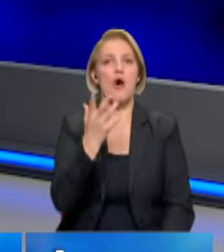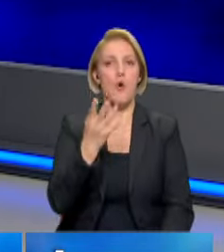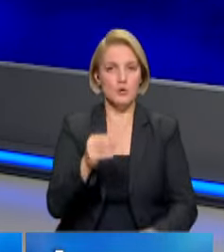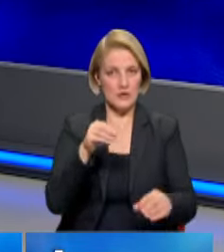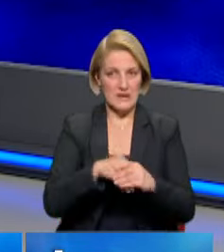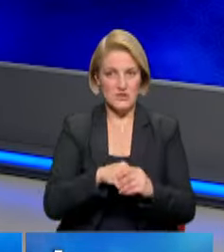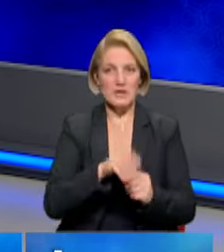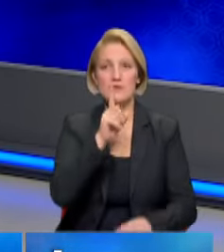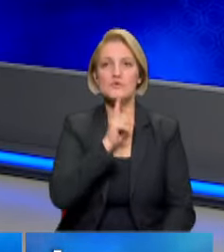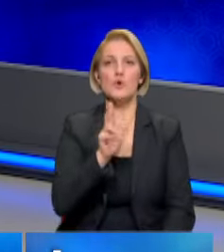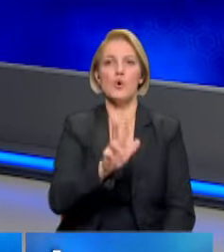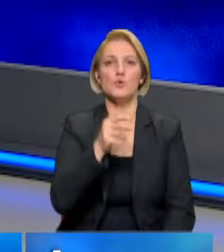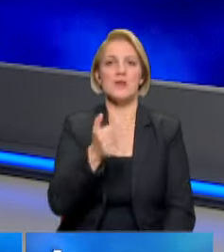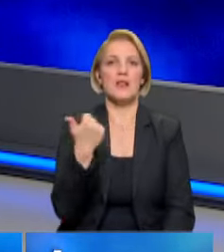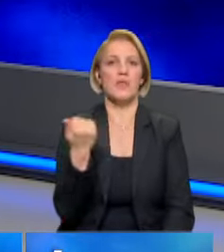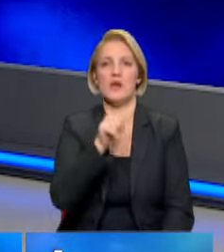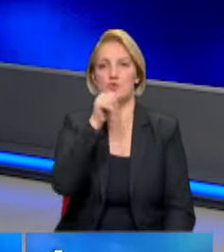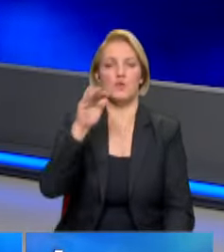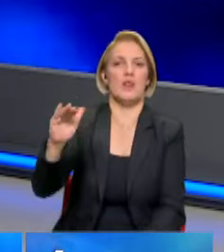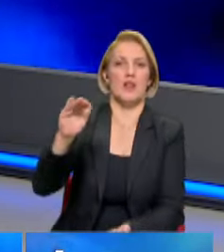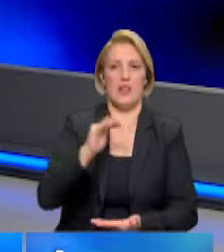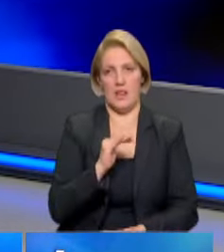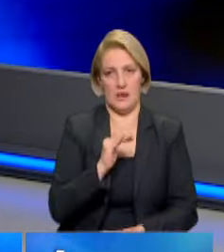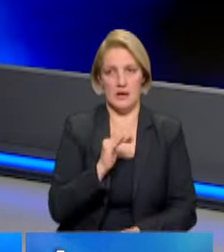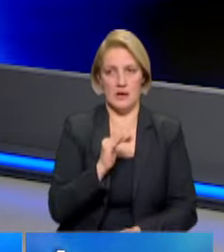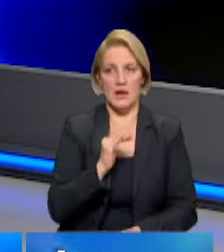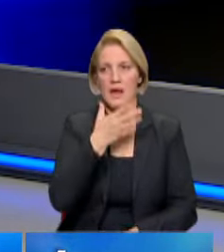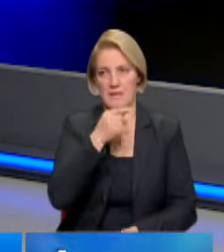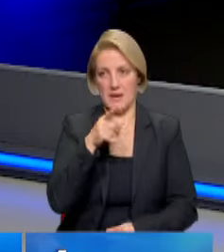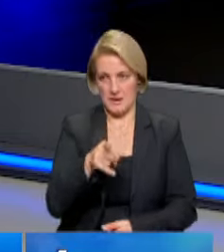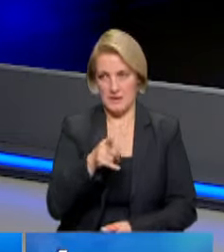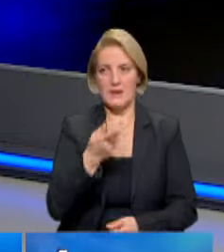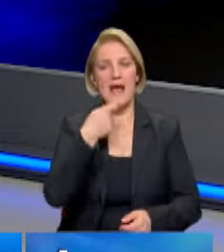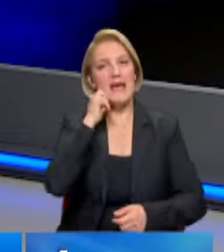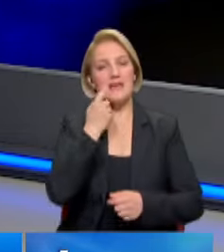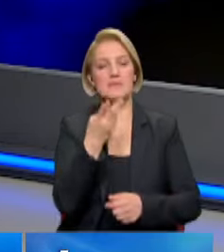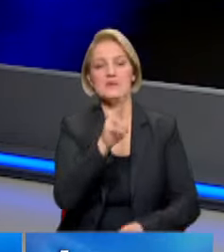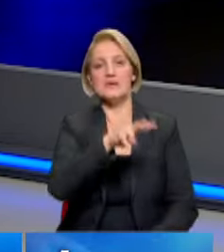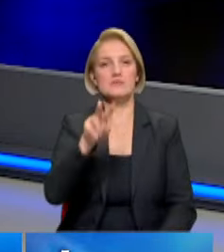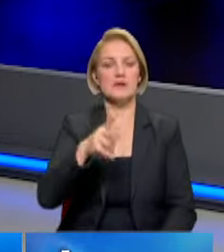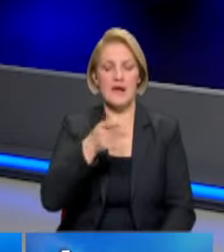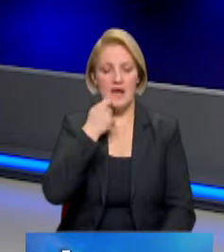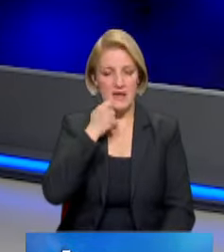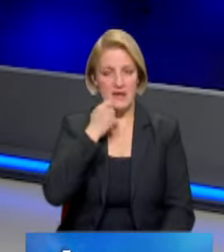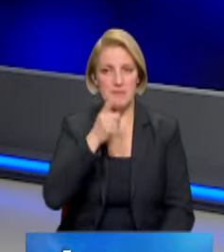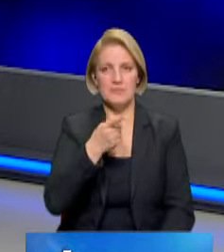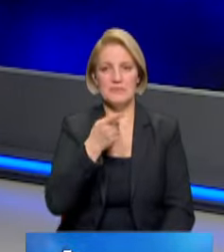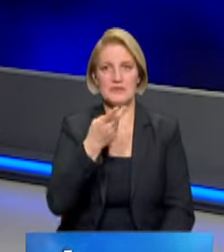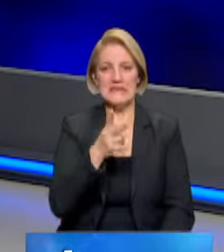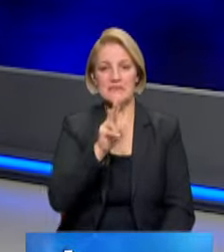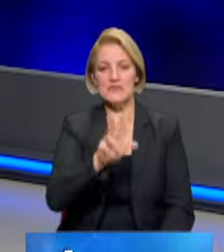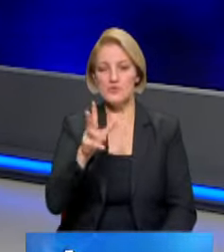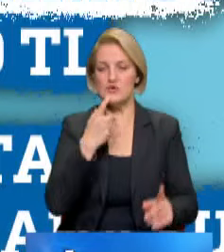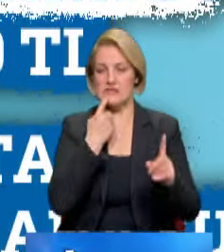için 136 tane damacana su alabiliyormuş emekli. Yani Ekim 2022'den Ekim 2023'e